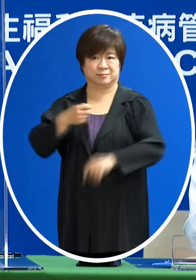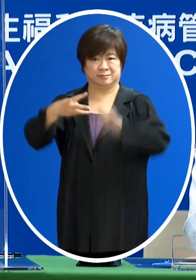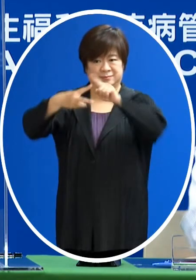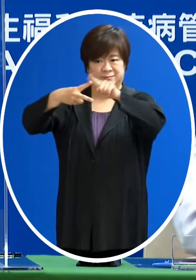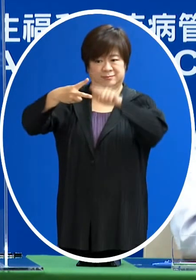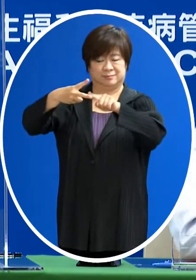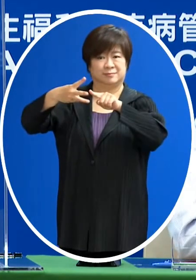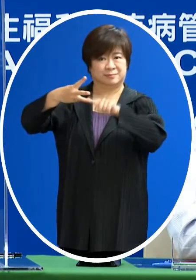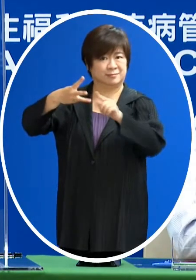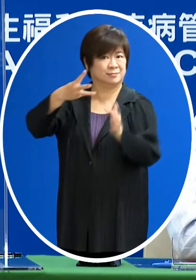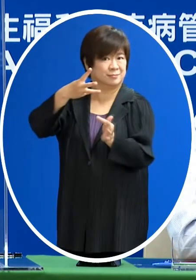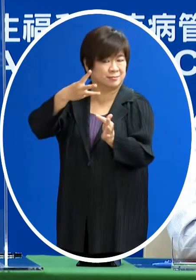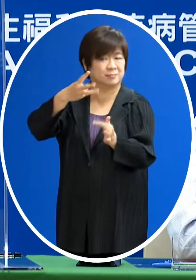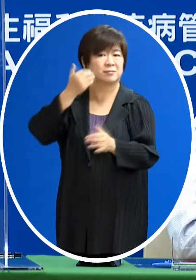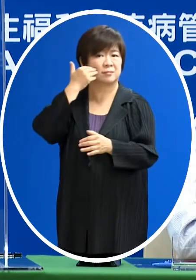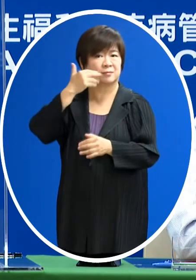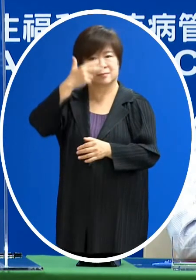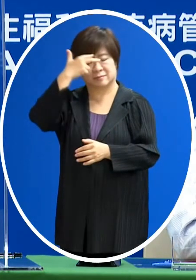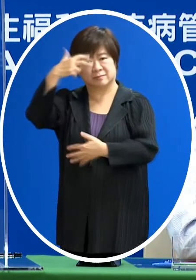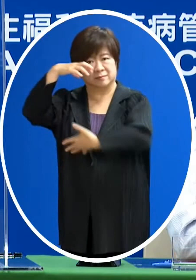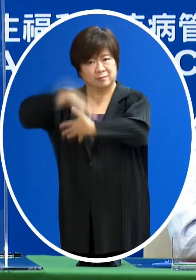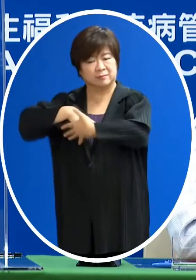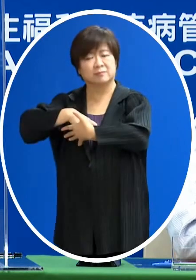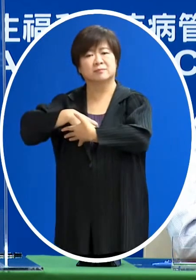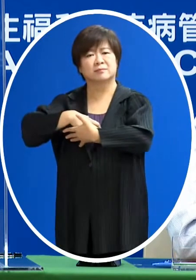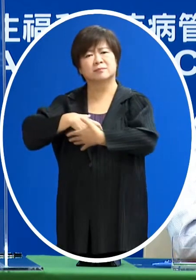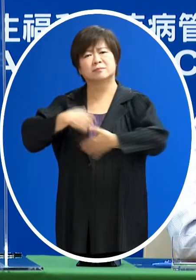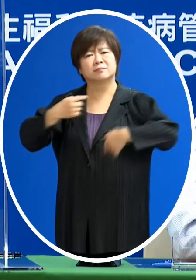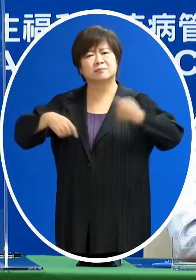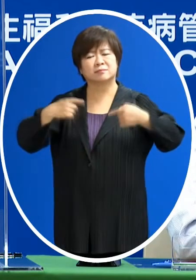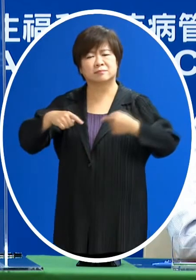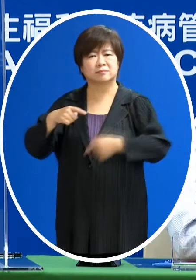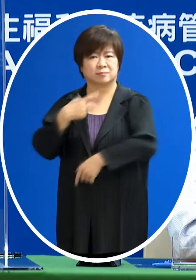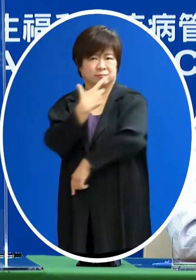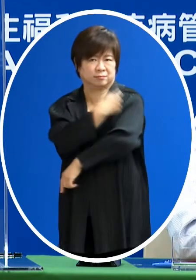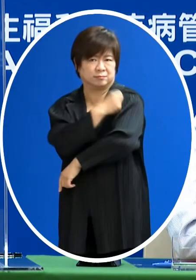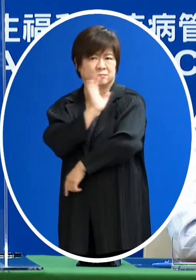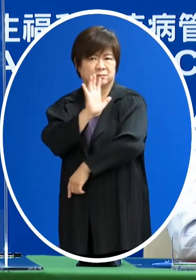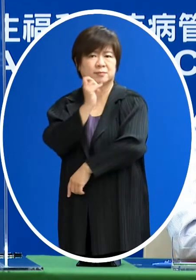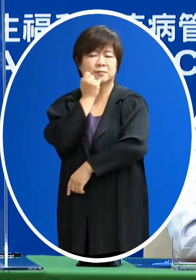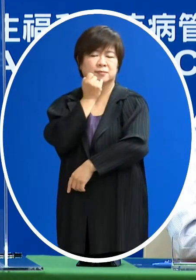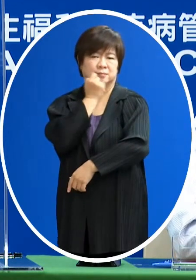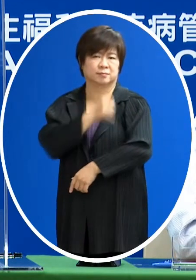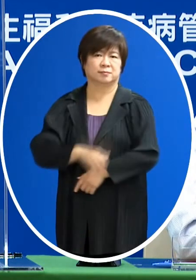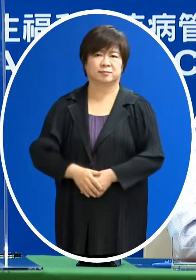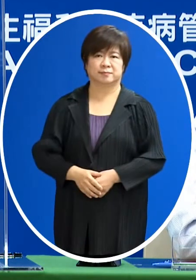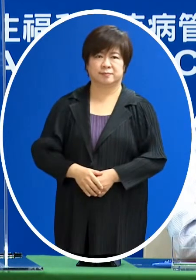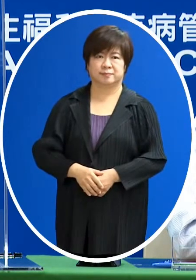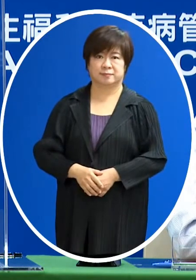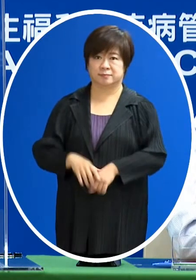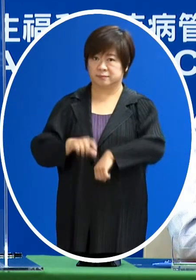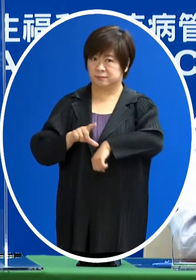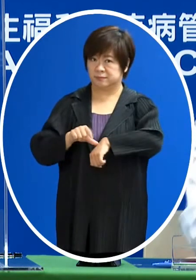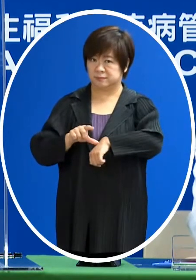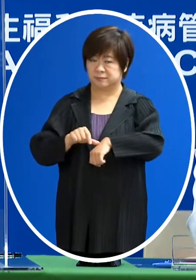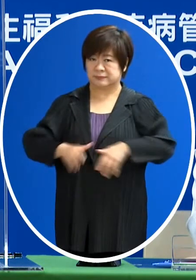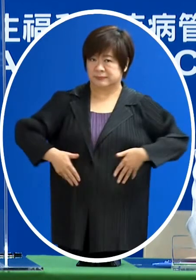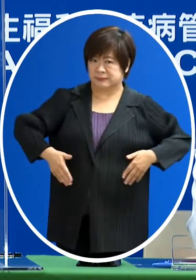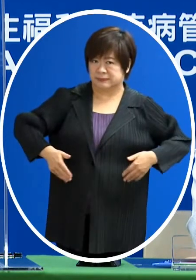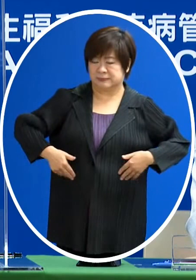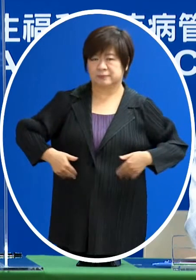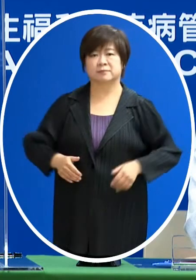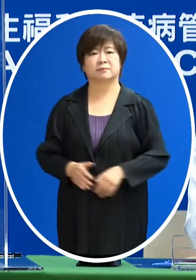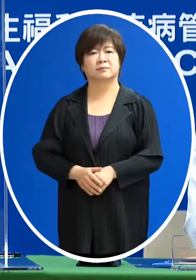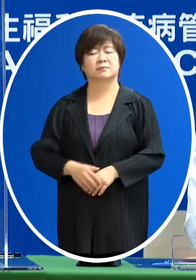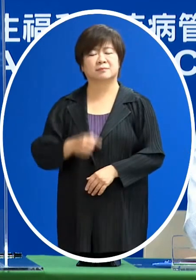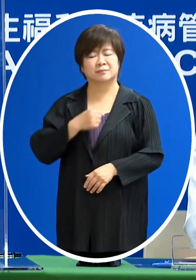剂，哦，就在那七天里面任何一天打都可以符合这样的一个需求，那时间相对的赶，那我那天也